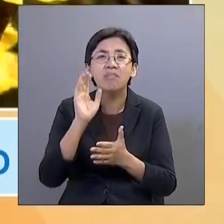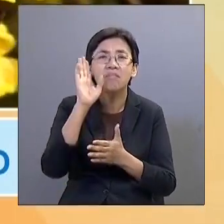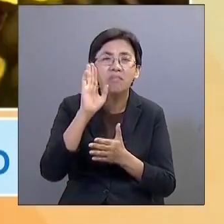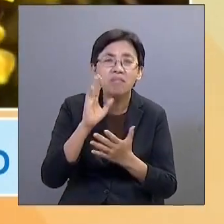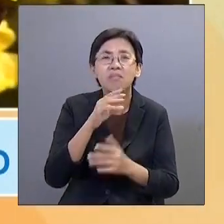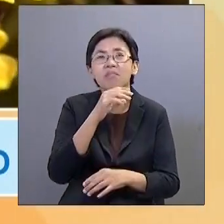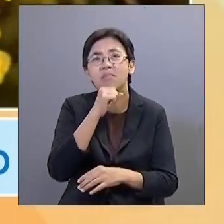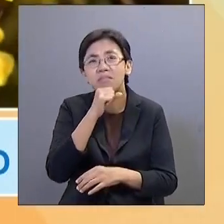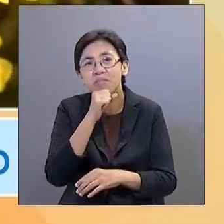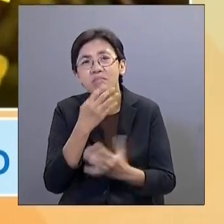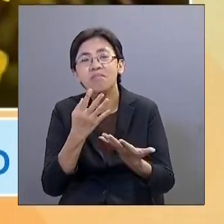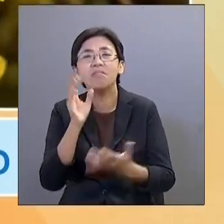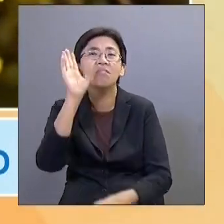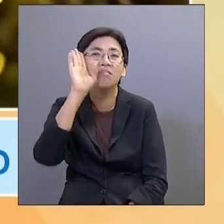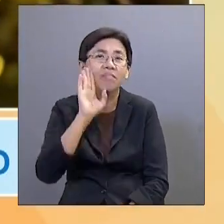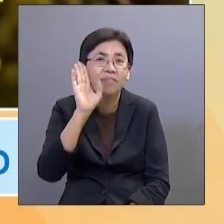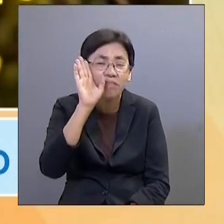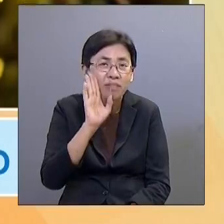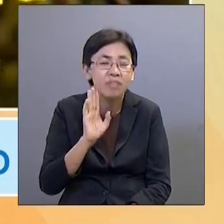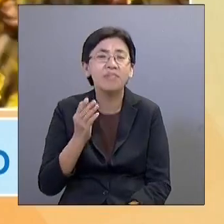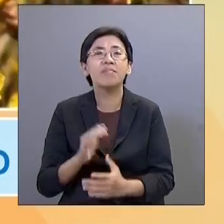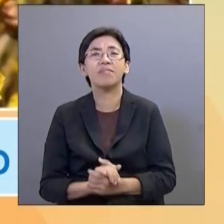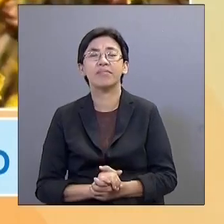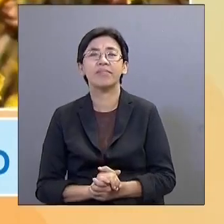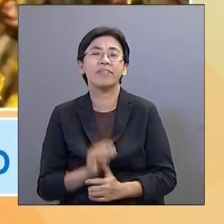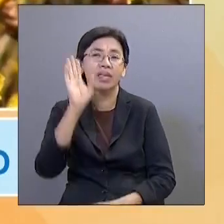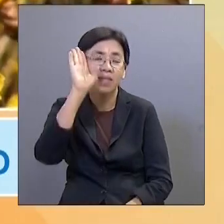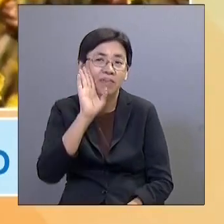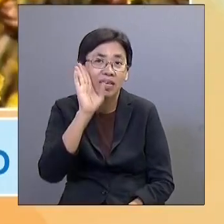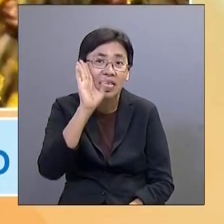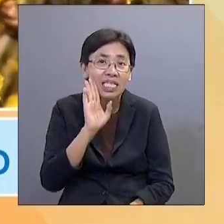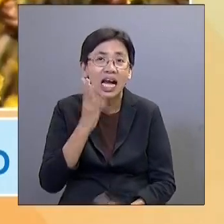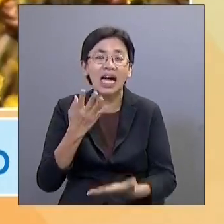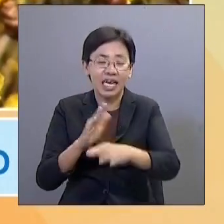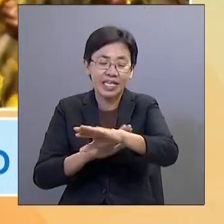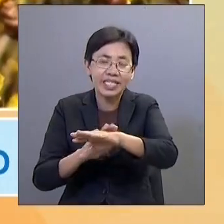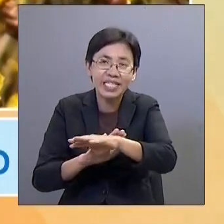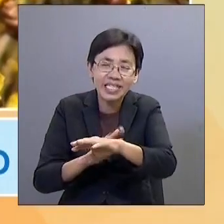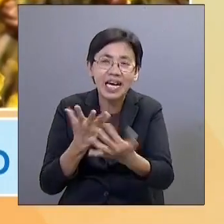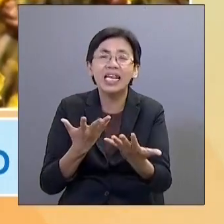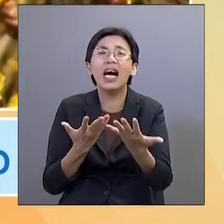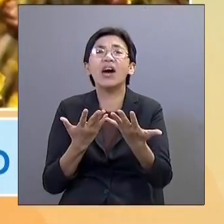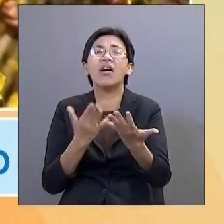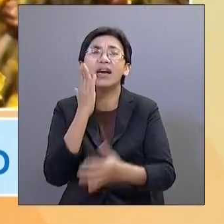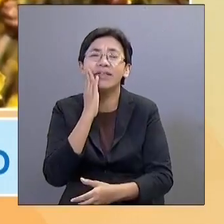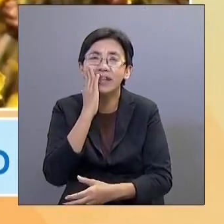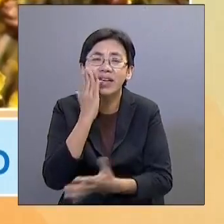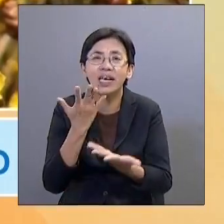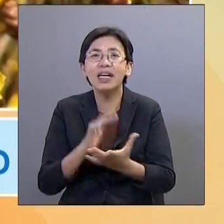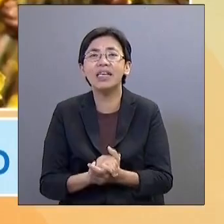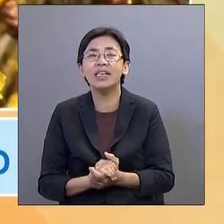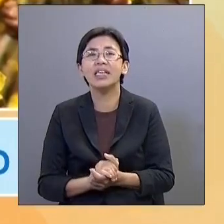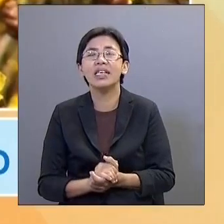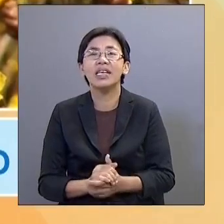เรียบสีน้ำตาล สีน้ำตาลสีแบบโทนเนื้อต่างๆที่แบบกำลังมาเดี๋ยวคุณผู้ชมอาจจะเป็นแบบเอิร์ธโทนเป็นน้ำตาลช